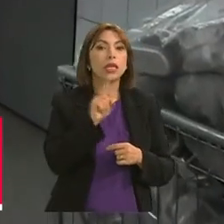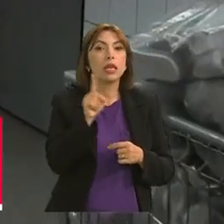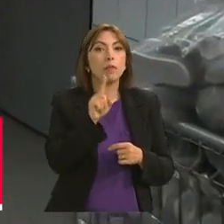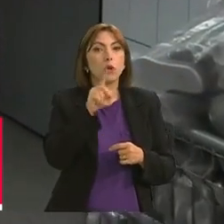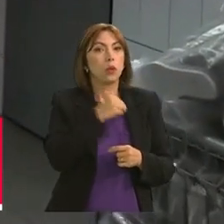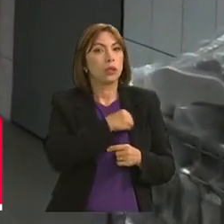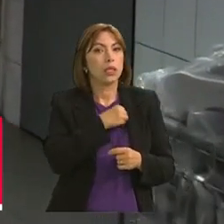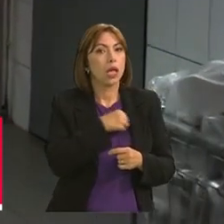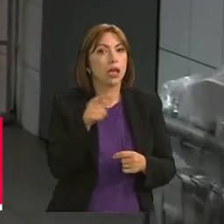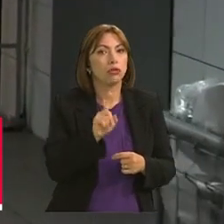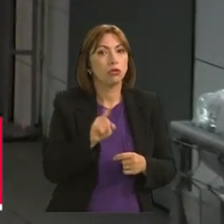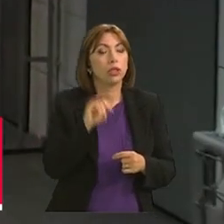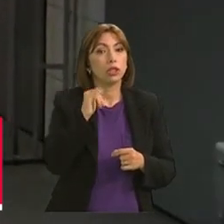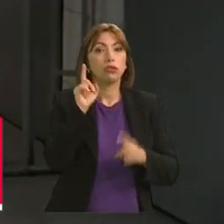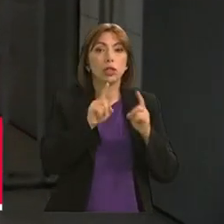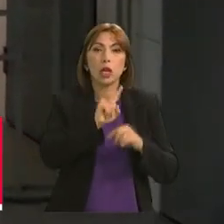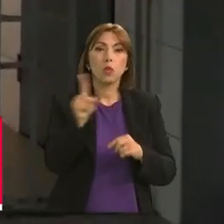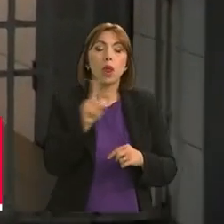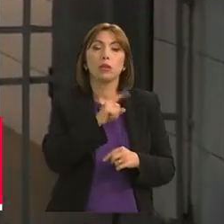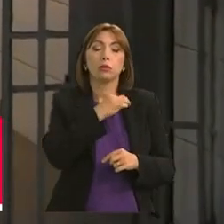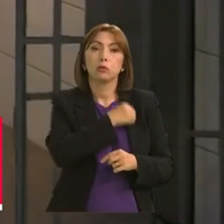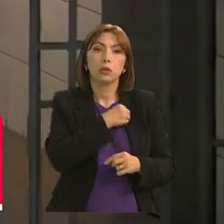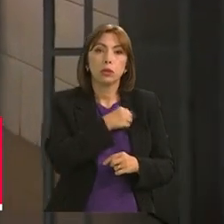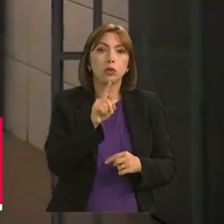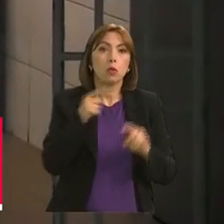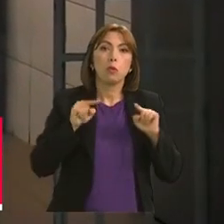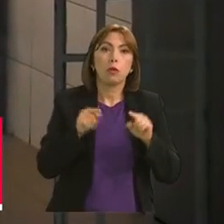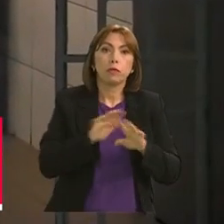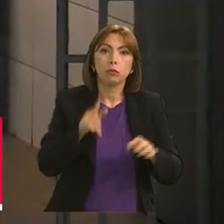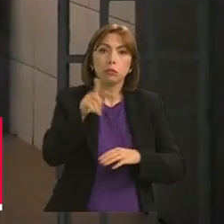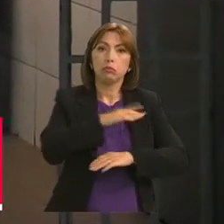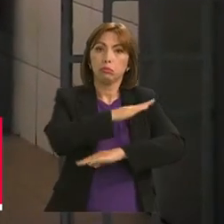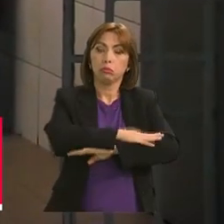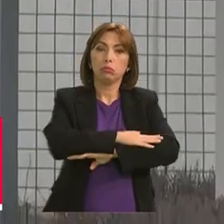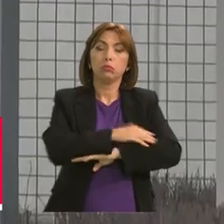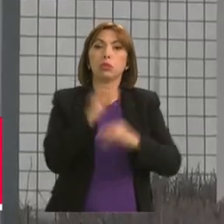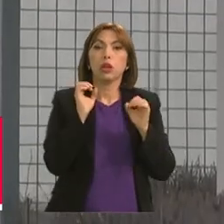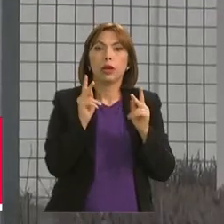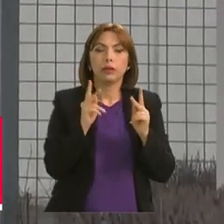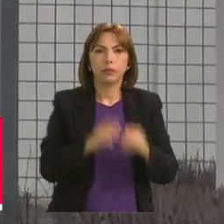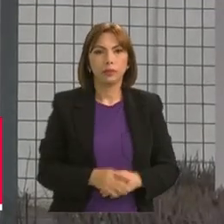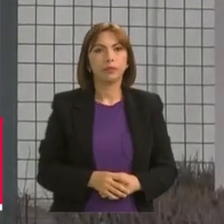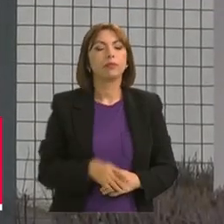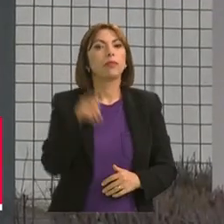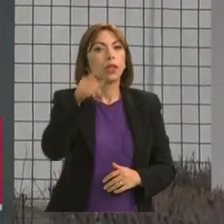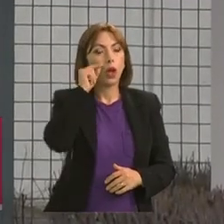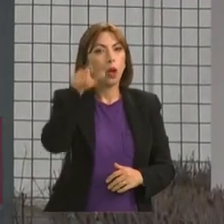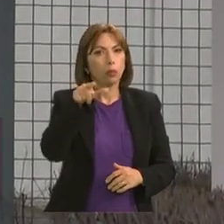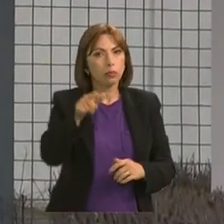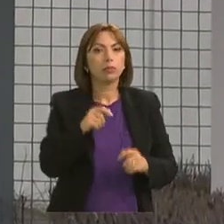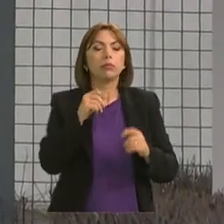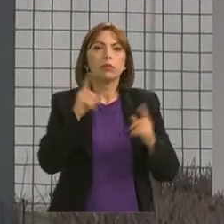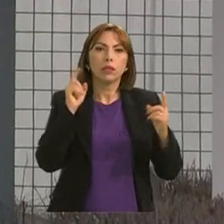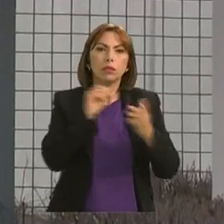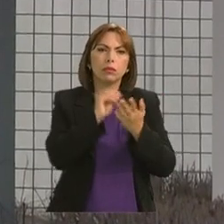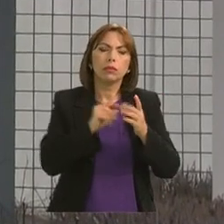îl deranjează. Și dacă nu l-a deranjat, nimeni nu l-a provocat nimeni, el s-a comportat ok. Marius Ceampar a depus mai multe